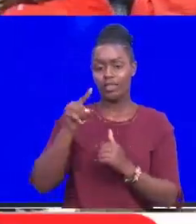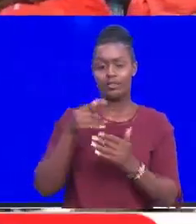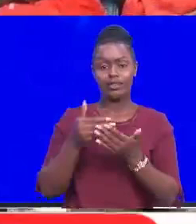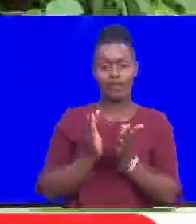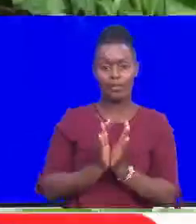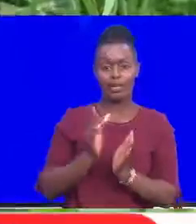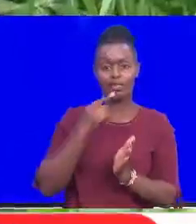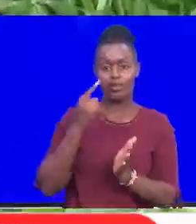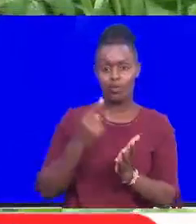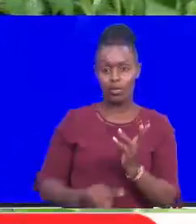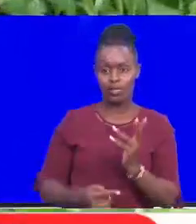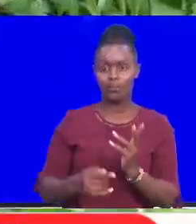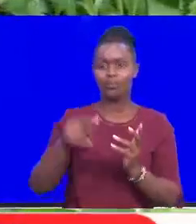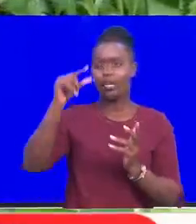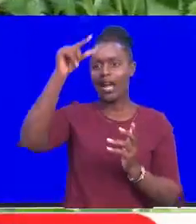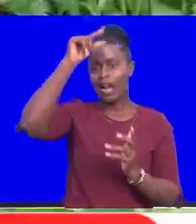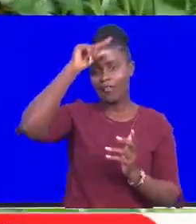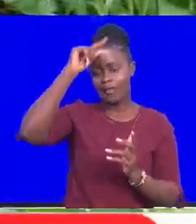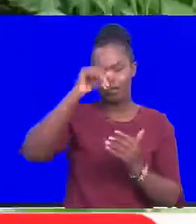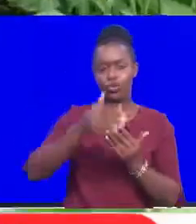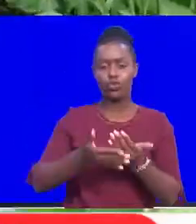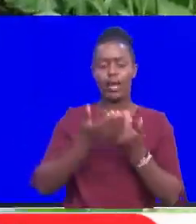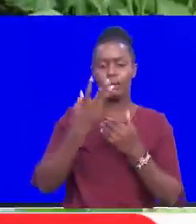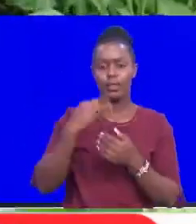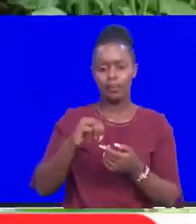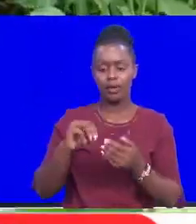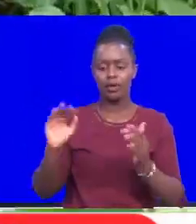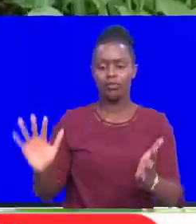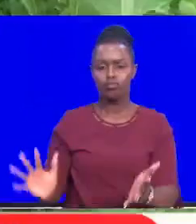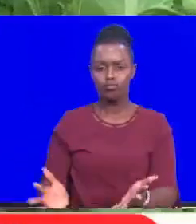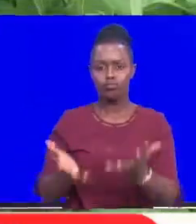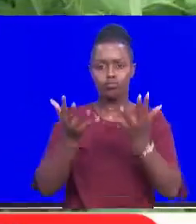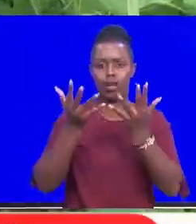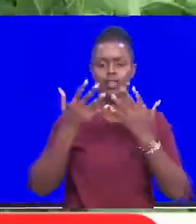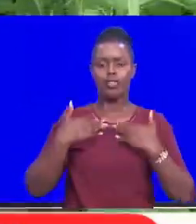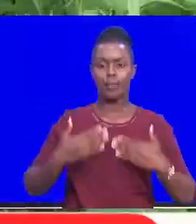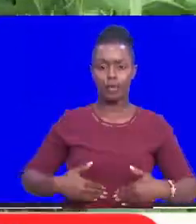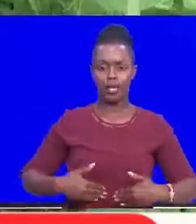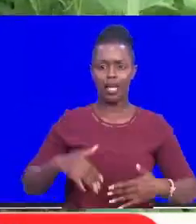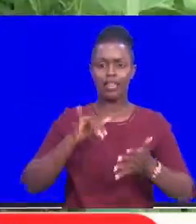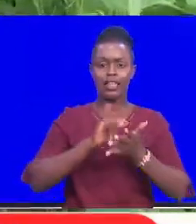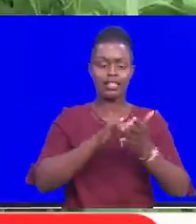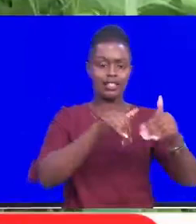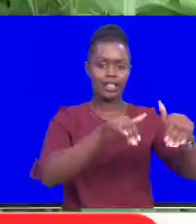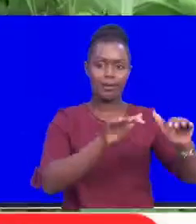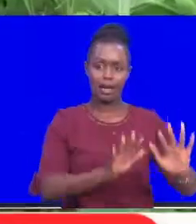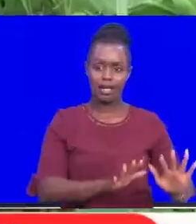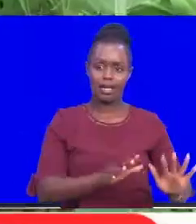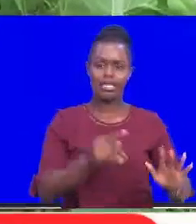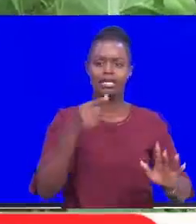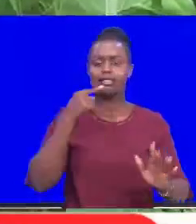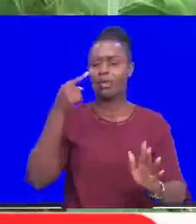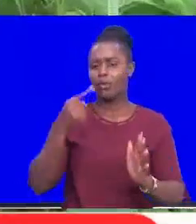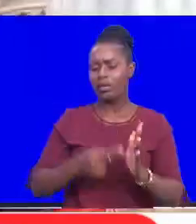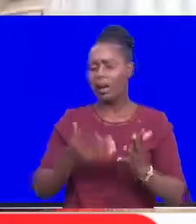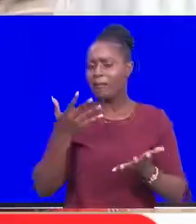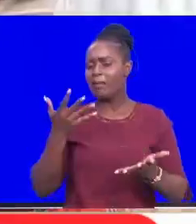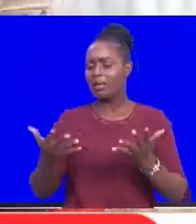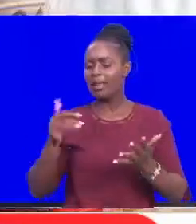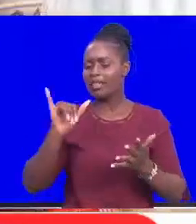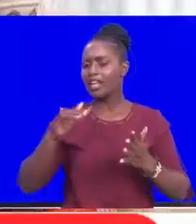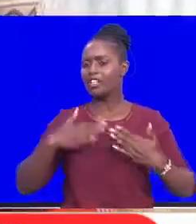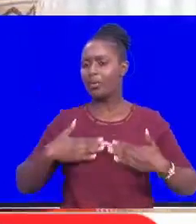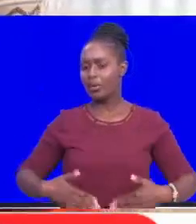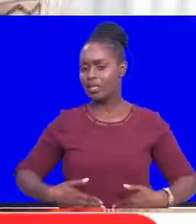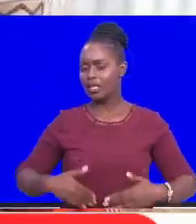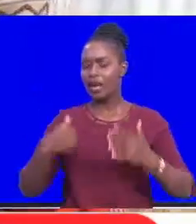sasa wanachotaka ni serikali iwasaidie kufukua mwili wa msichana huyo waliouzika hapa, wakikisia kuwa huenda mwili huo